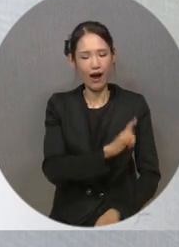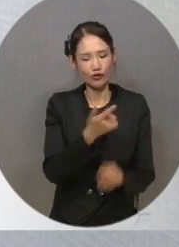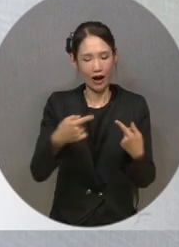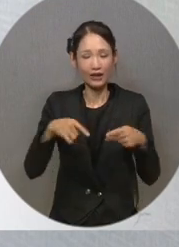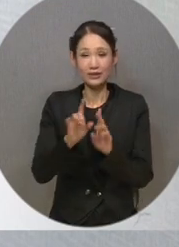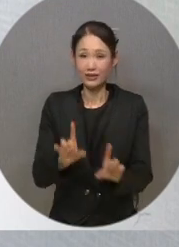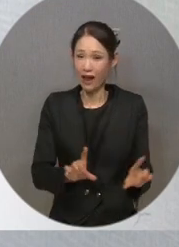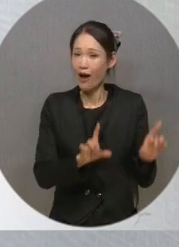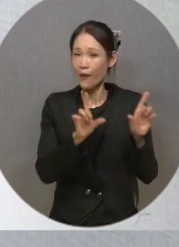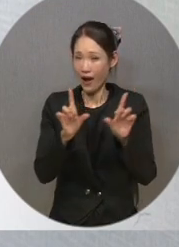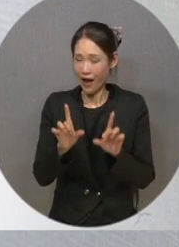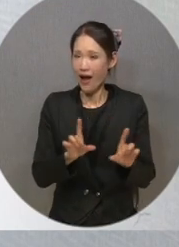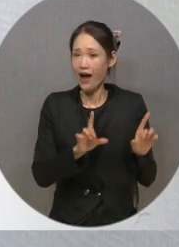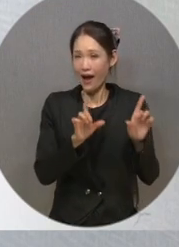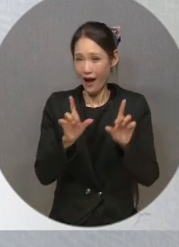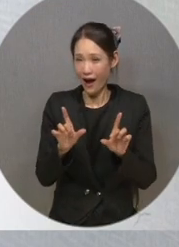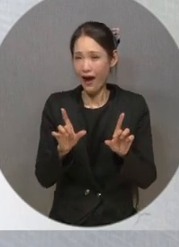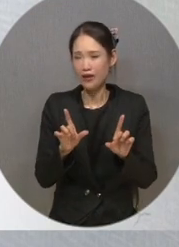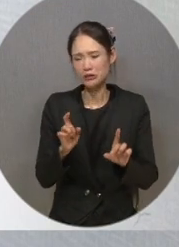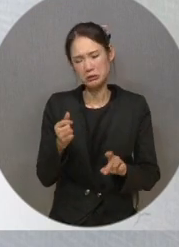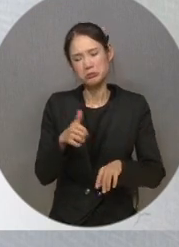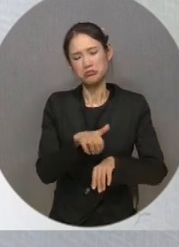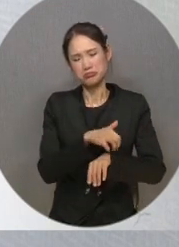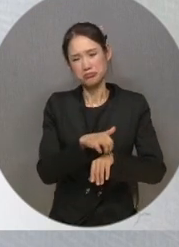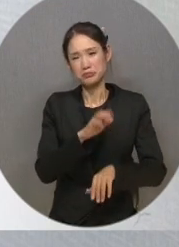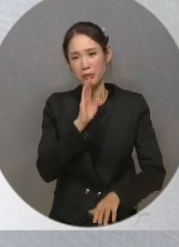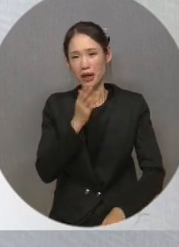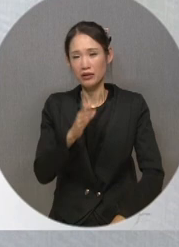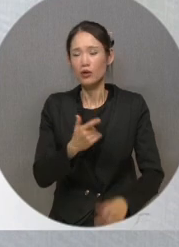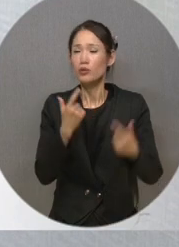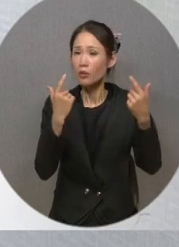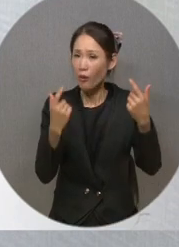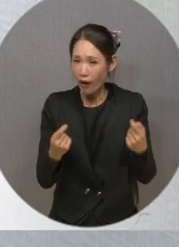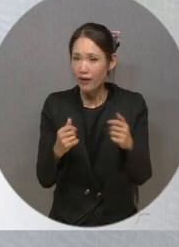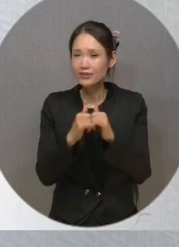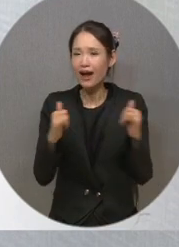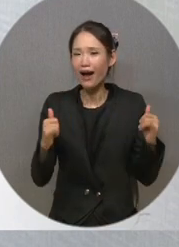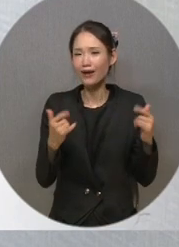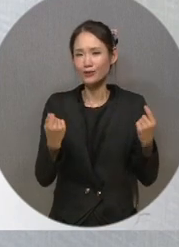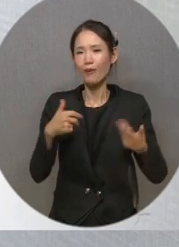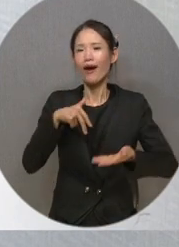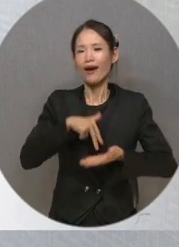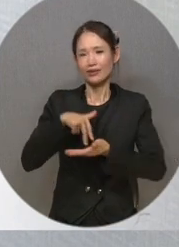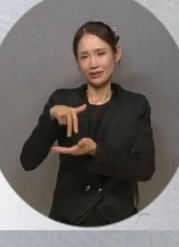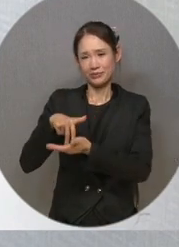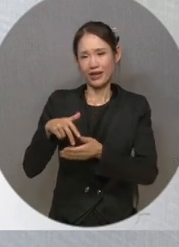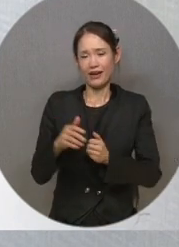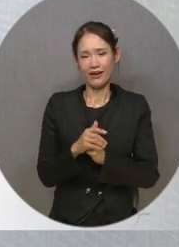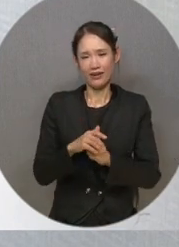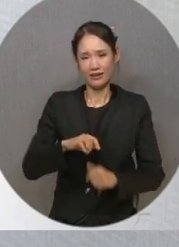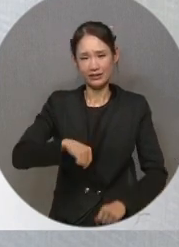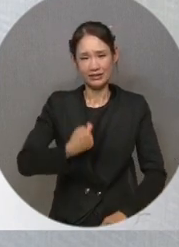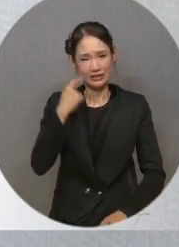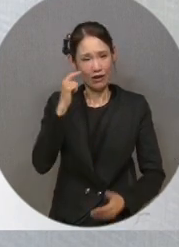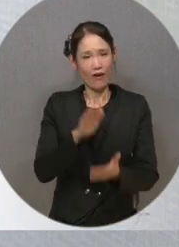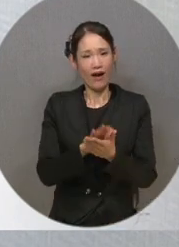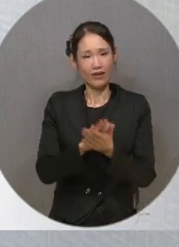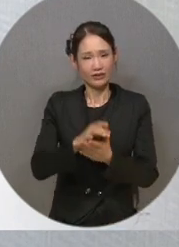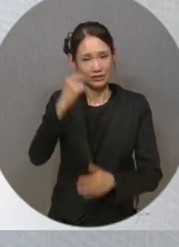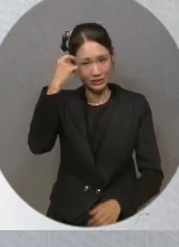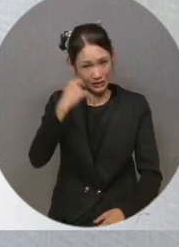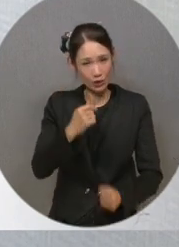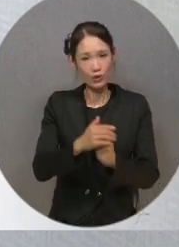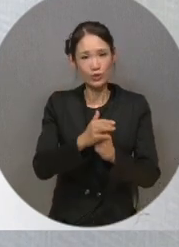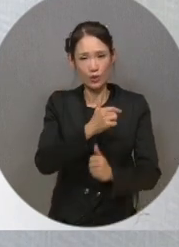해서 조금 불편함은 있어도 결국은 똑같은 인간이구나라는 거를 본인들 스스로 느꼈기 때문에 너무나